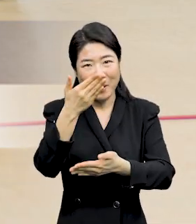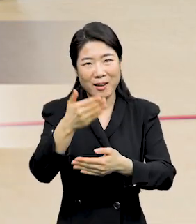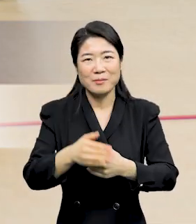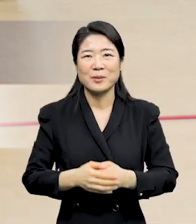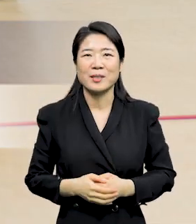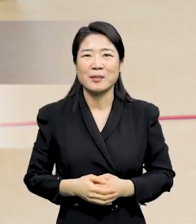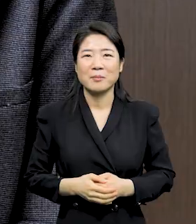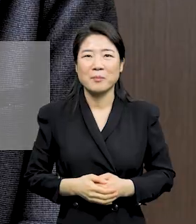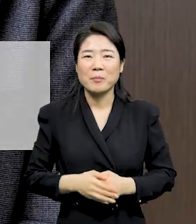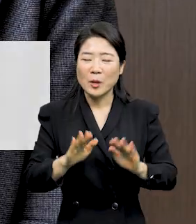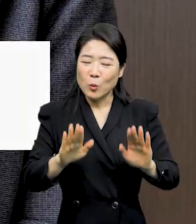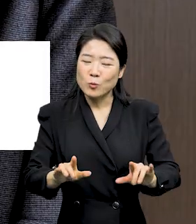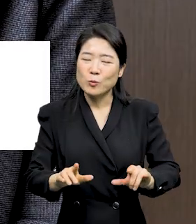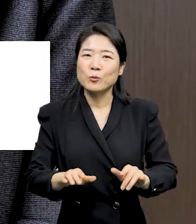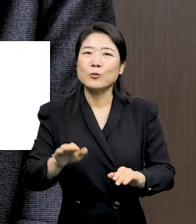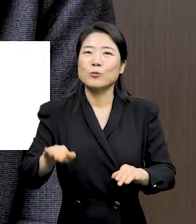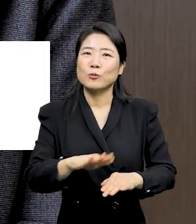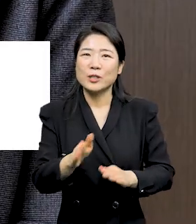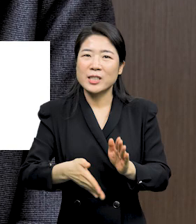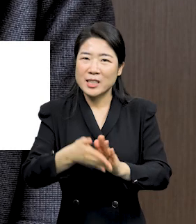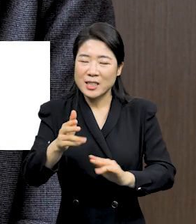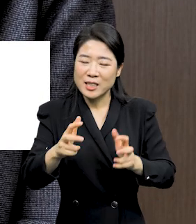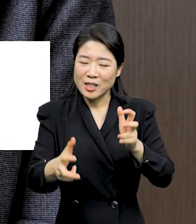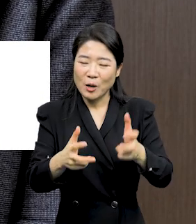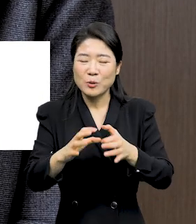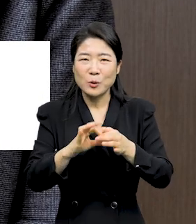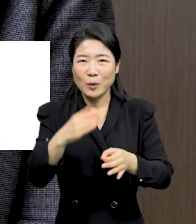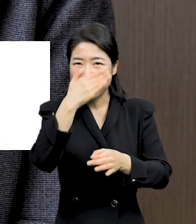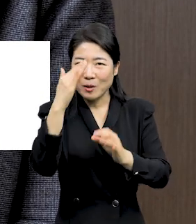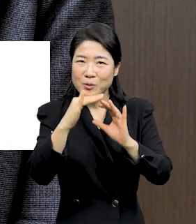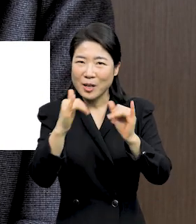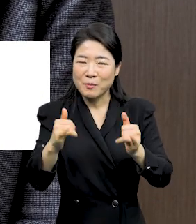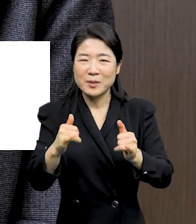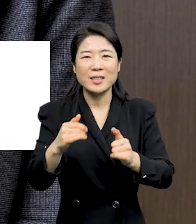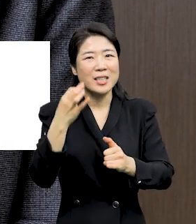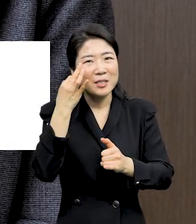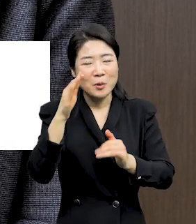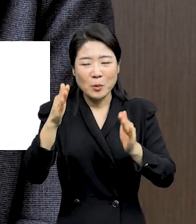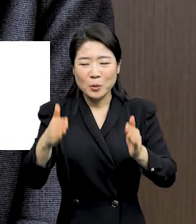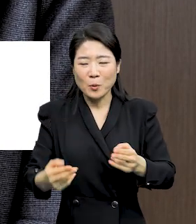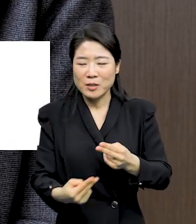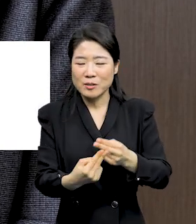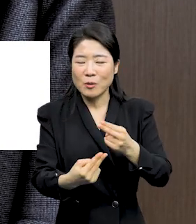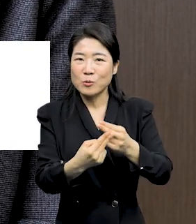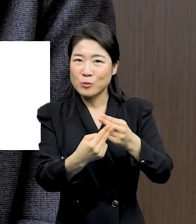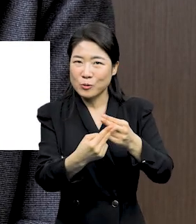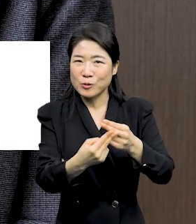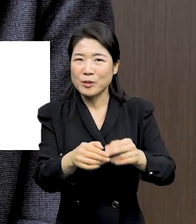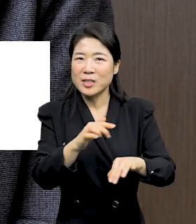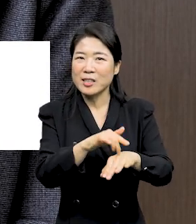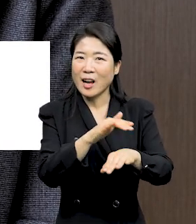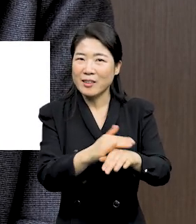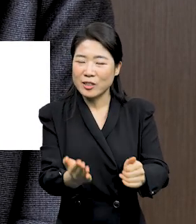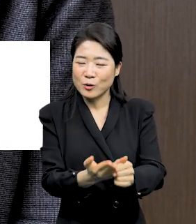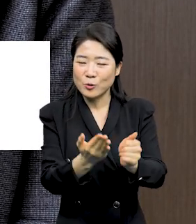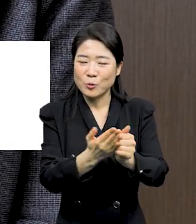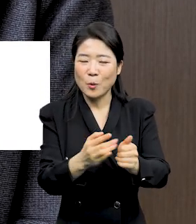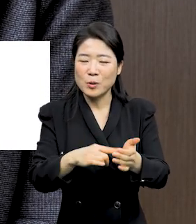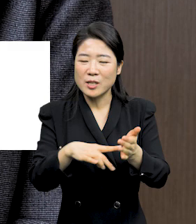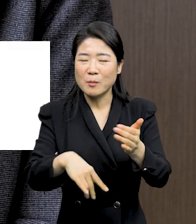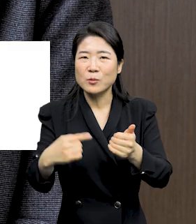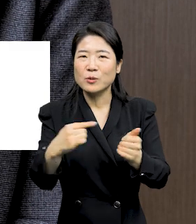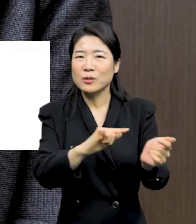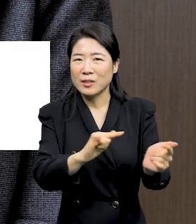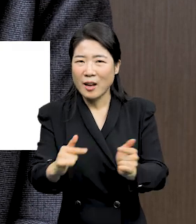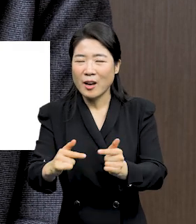합니다. 우리 시는 사업을 통해 청년들이 10개월간 저축 습관을 기르고 재무 관리 등 다양한